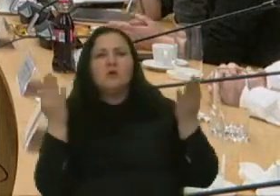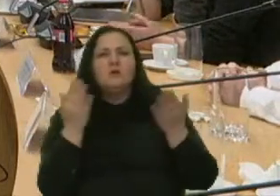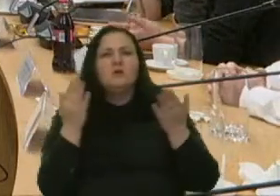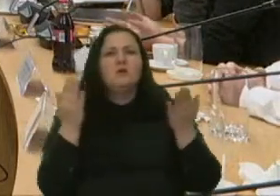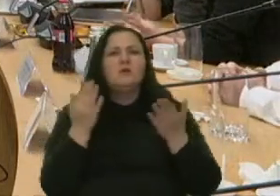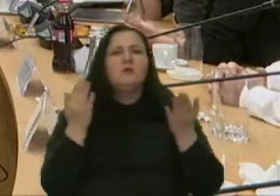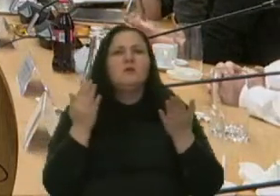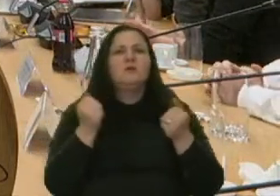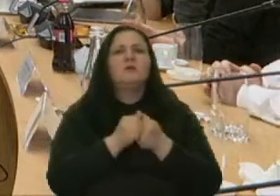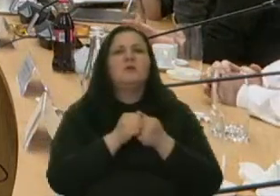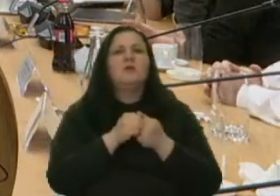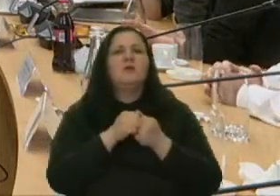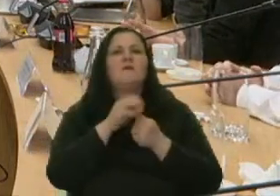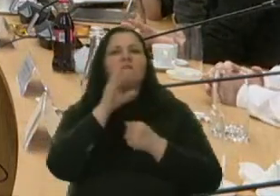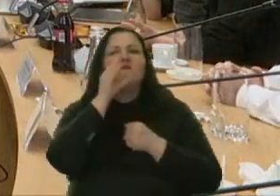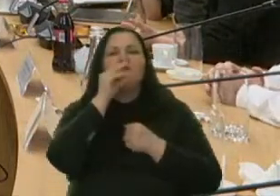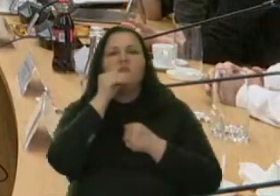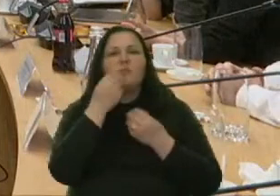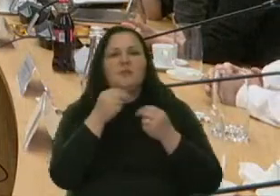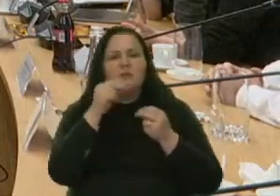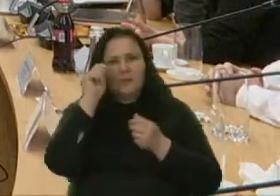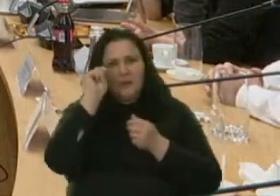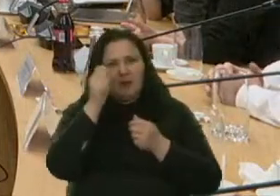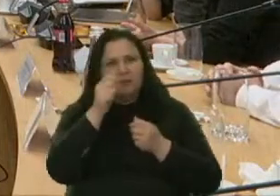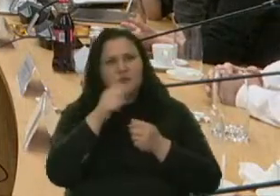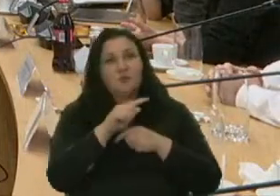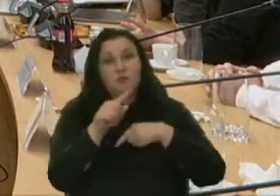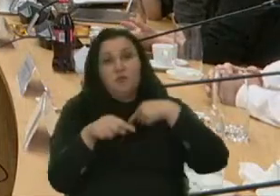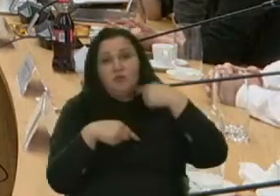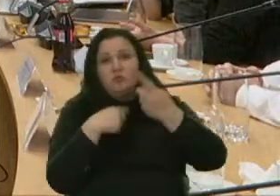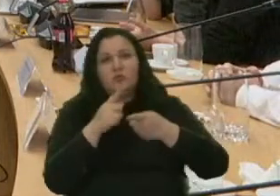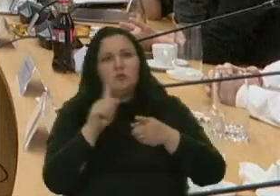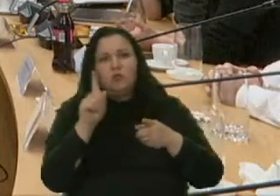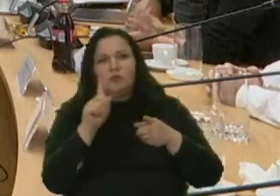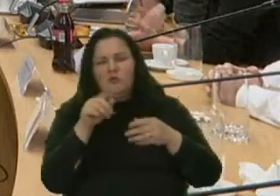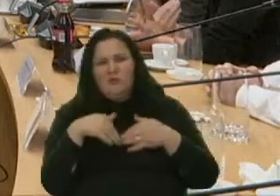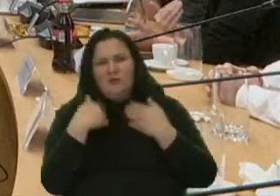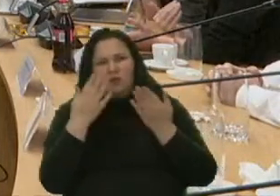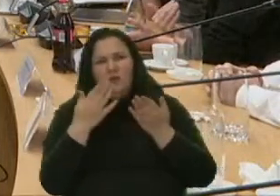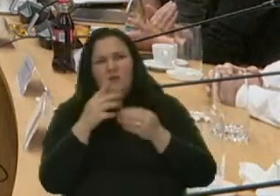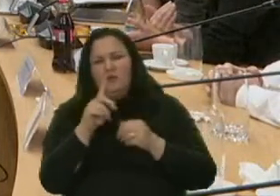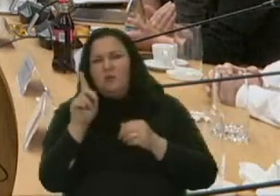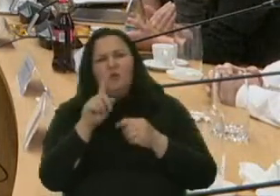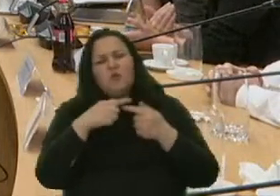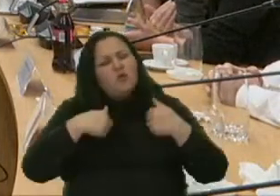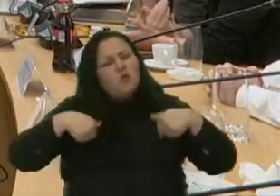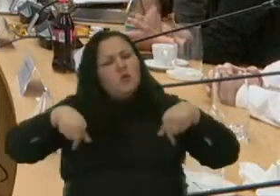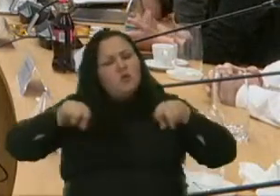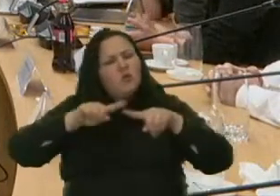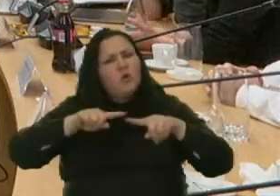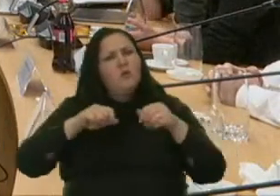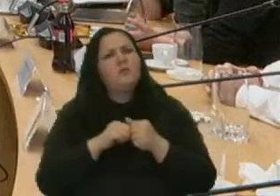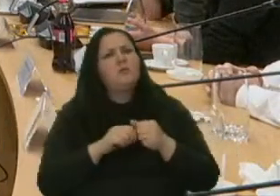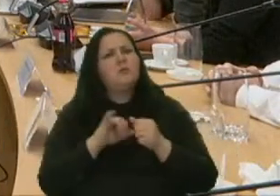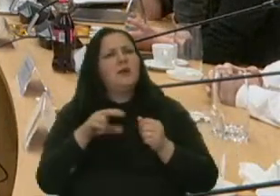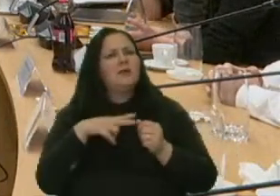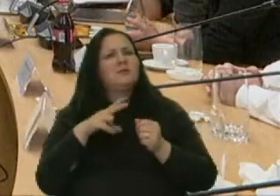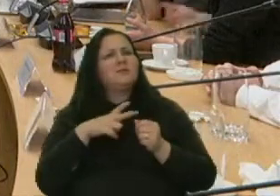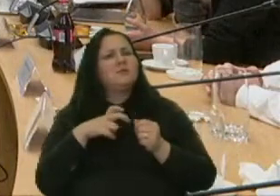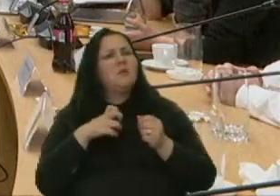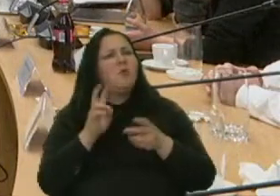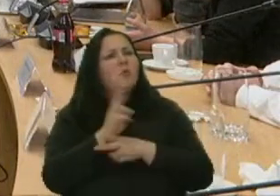care Vorbiți despre respect și după aceea nu îl acordați nu atât nouă consilierilor care suntem poate mai